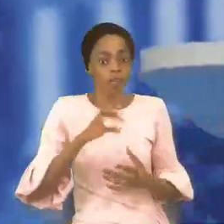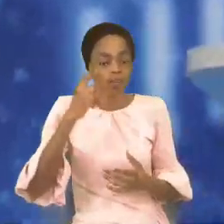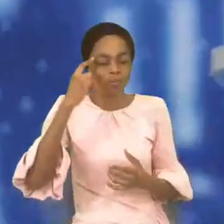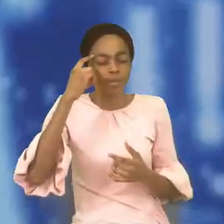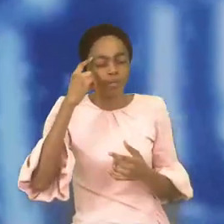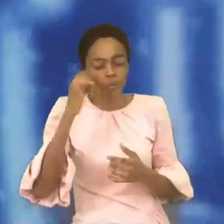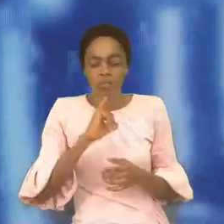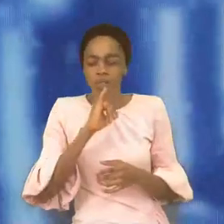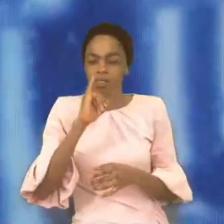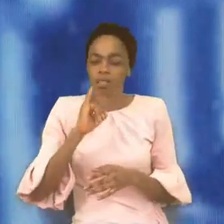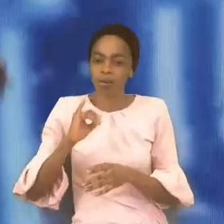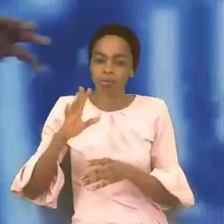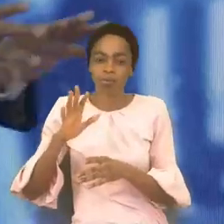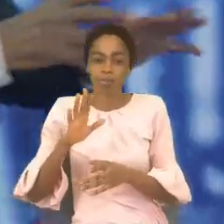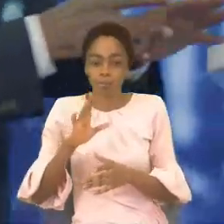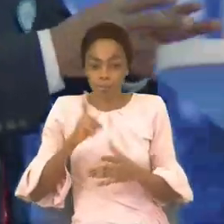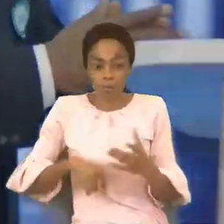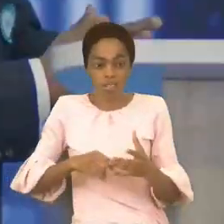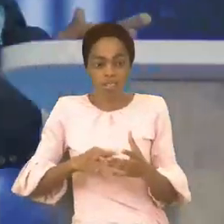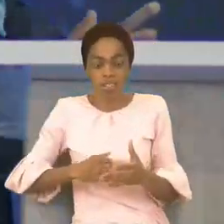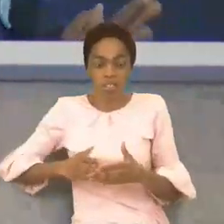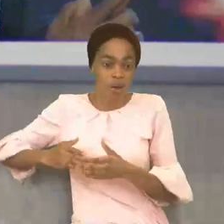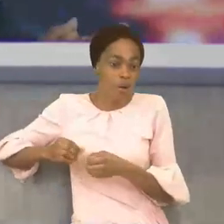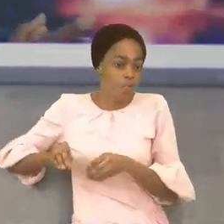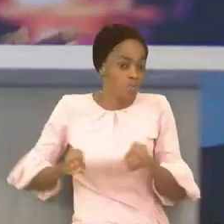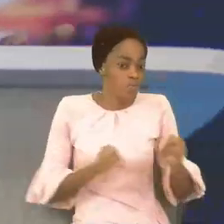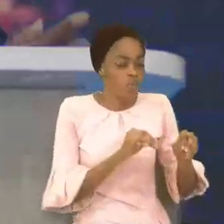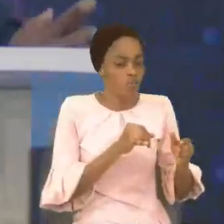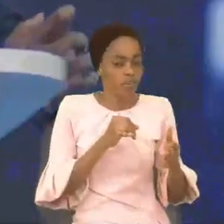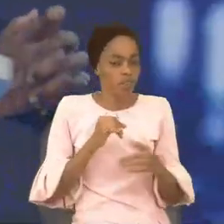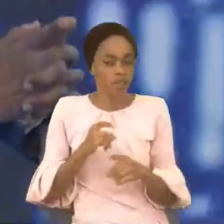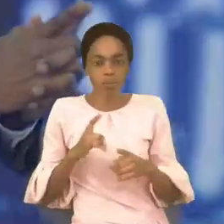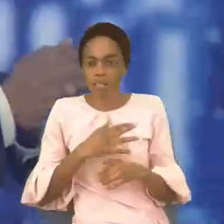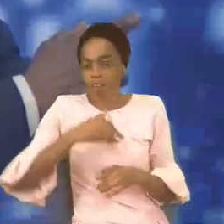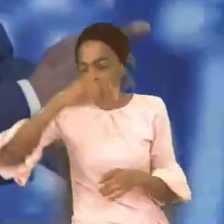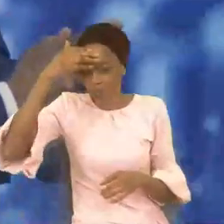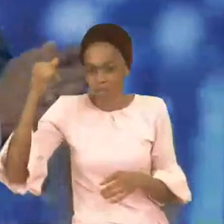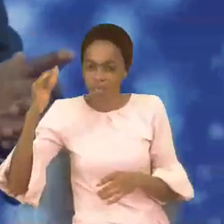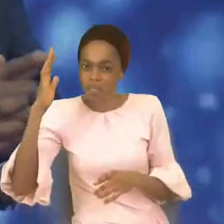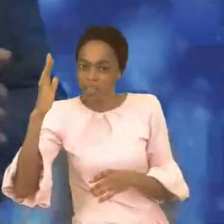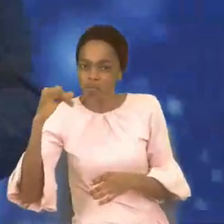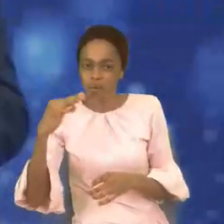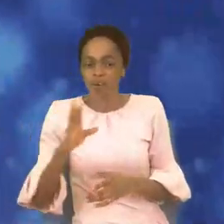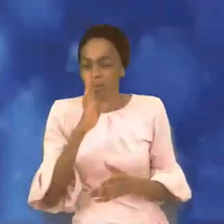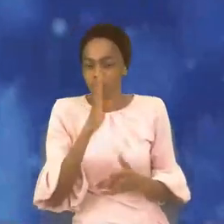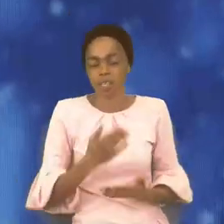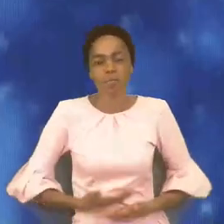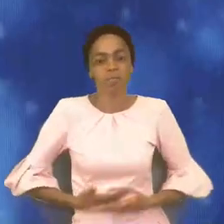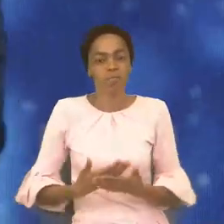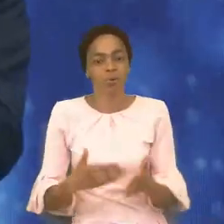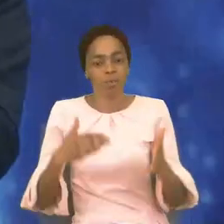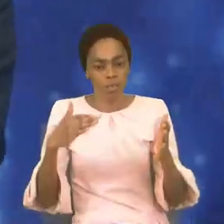donc attirés là-bas. Ils oublient leur témoignage d'être nés de nouveau. Et il